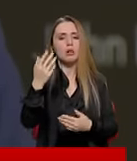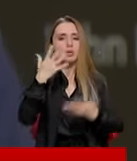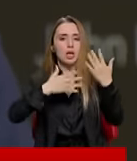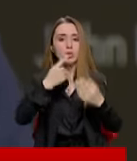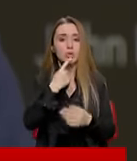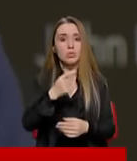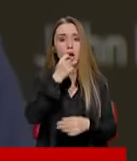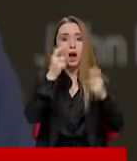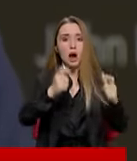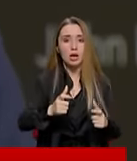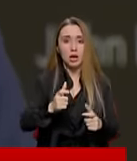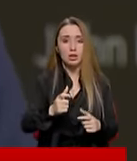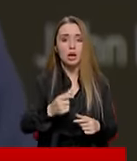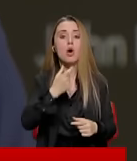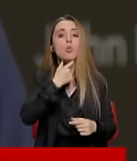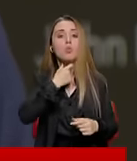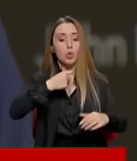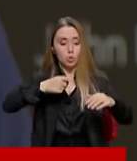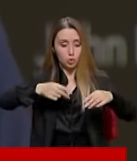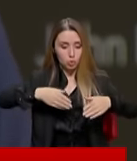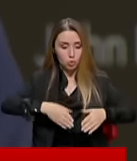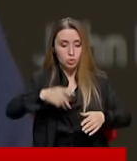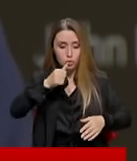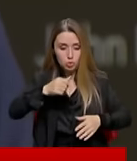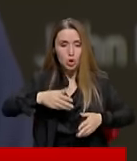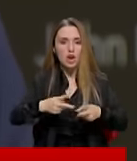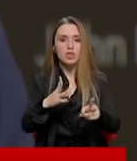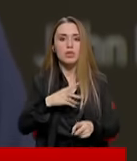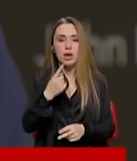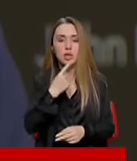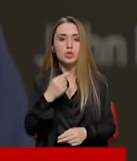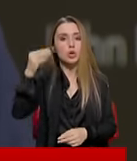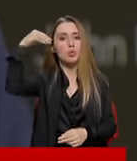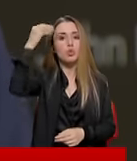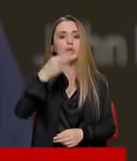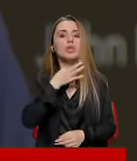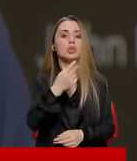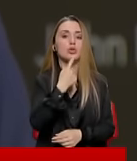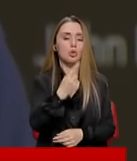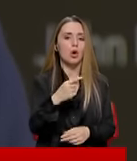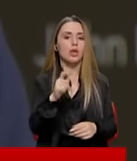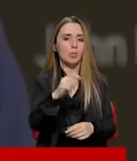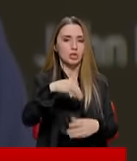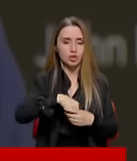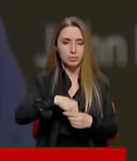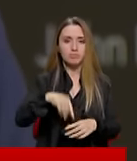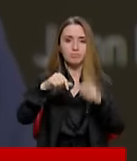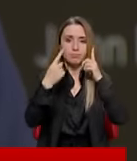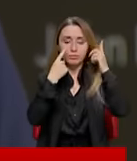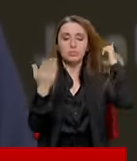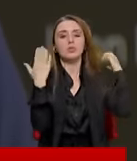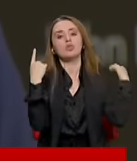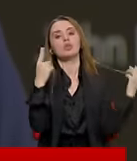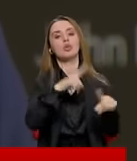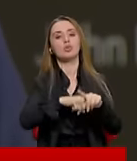Ankara'da şurada kanalizasyon açıktan akıyor diye muhtar da teşekkür etmiş yaptı diye şimdi bakın Eee önceki